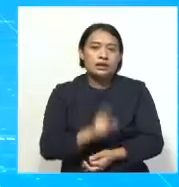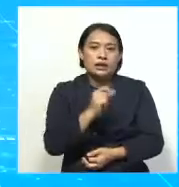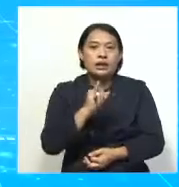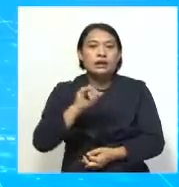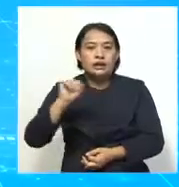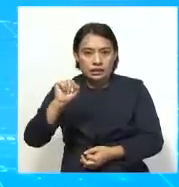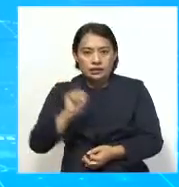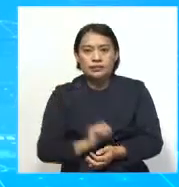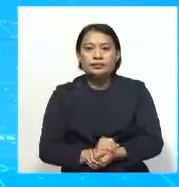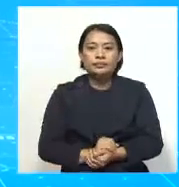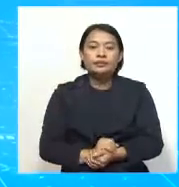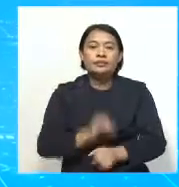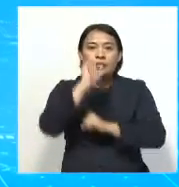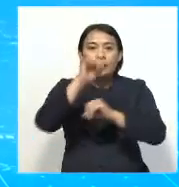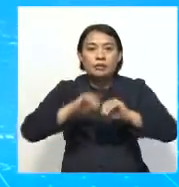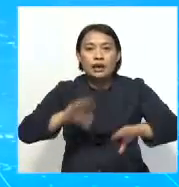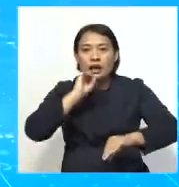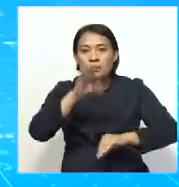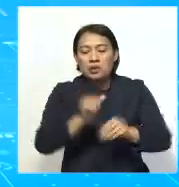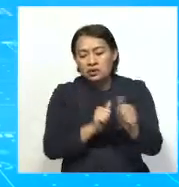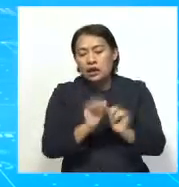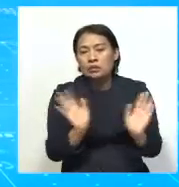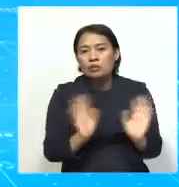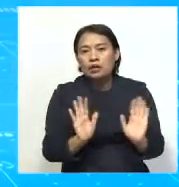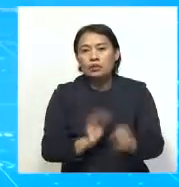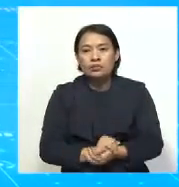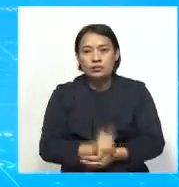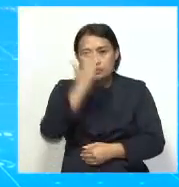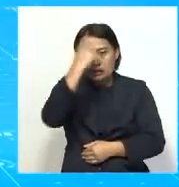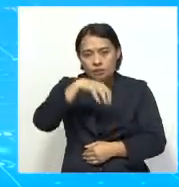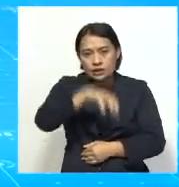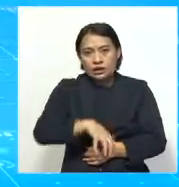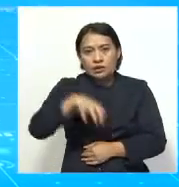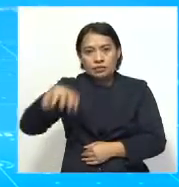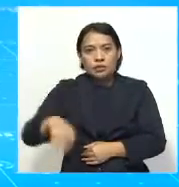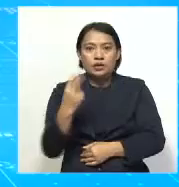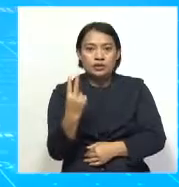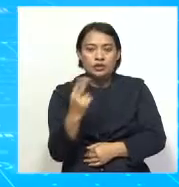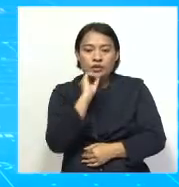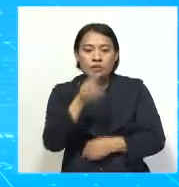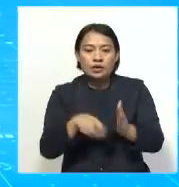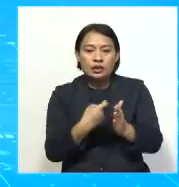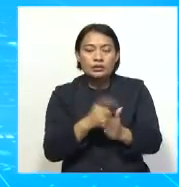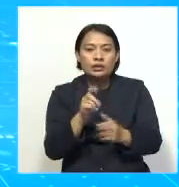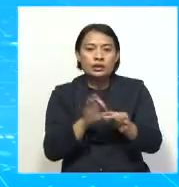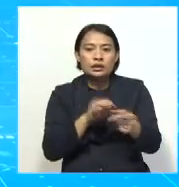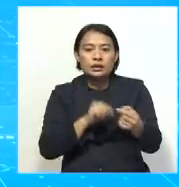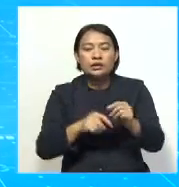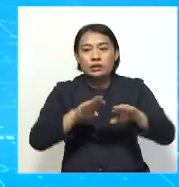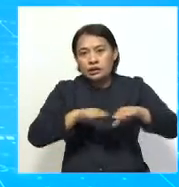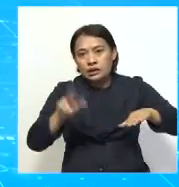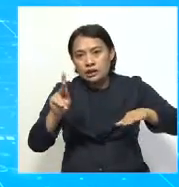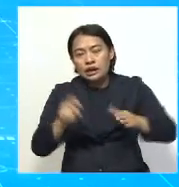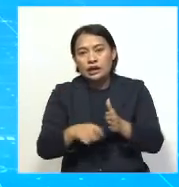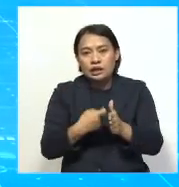นหรือ AIS นะคะประกาศที่จะไม่เข้าร่วมประมูลเช่นกันโดยทั้ง2บริษัทก็เหตุผลหลักนะคะว่าเรื่องของเกณฑ์แล้วก็เงื่อนไข